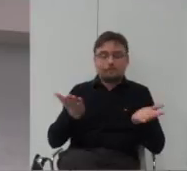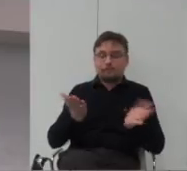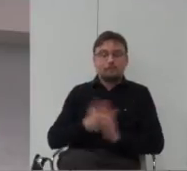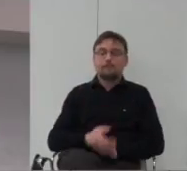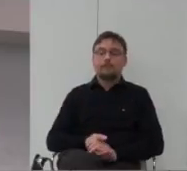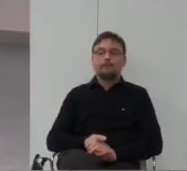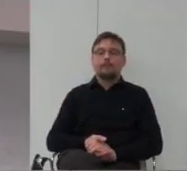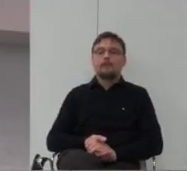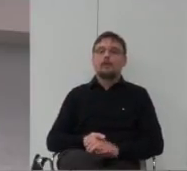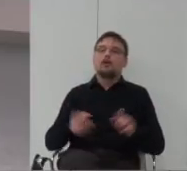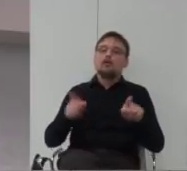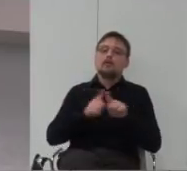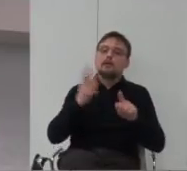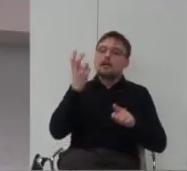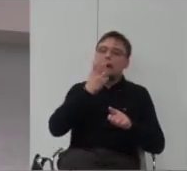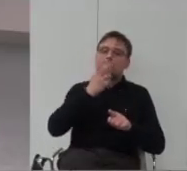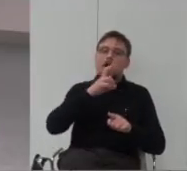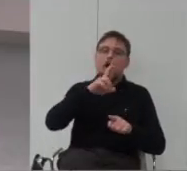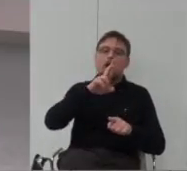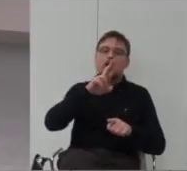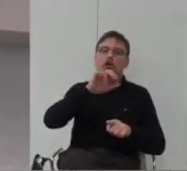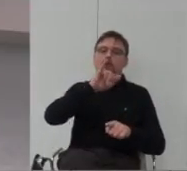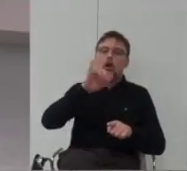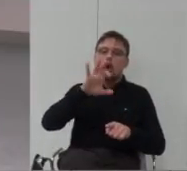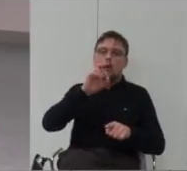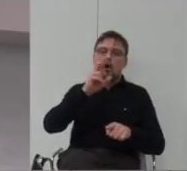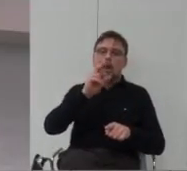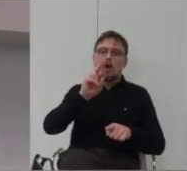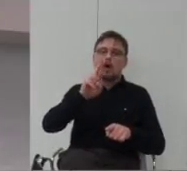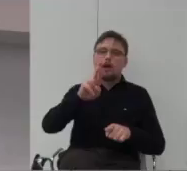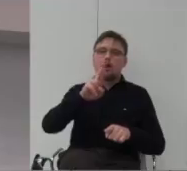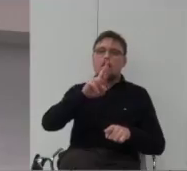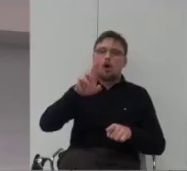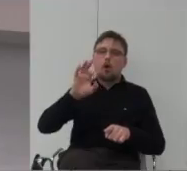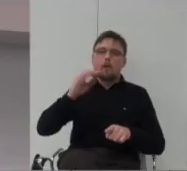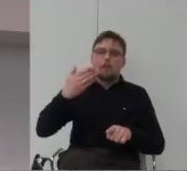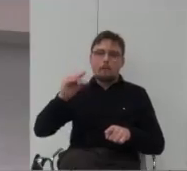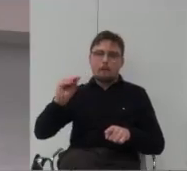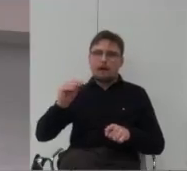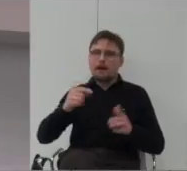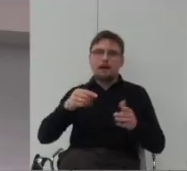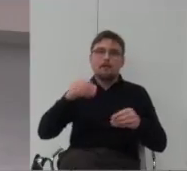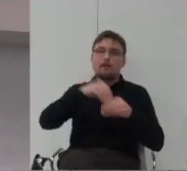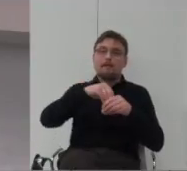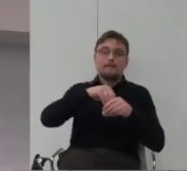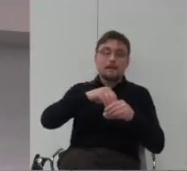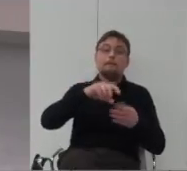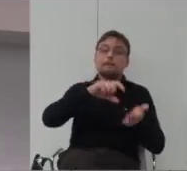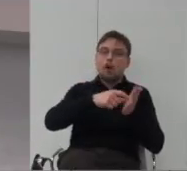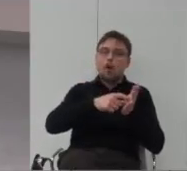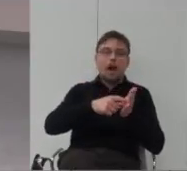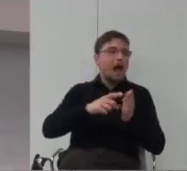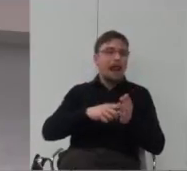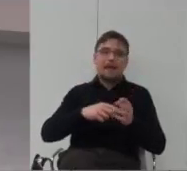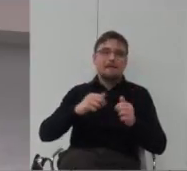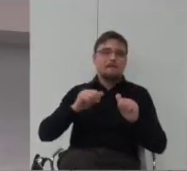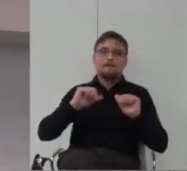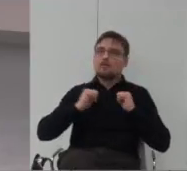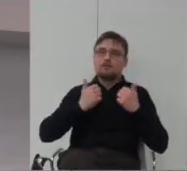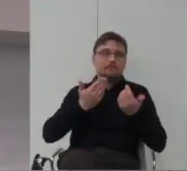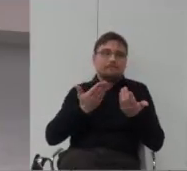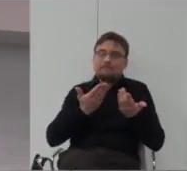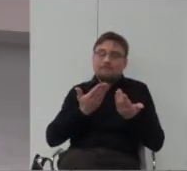go z pozostałymi członkami wspólnoty. Ciekawym rozwiązaniem są też Jokerräume, czyli takie pomieszczenia